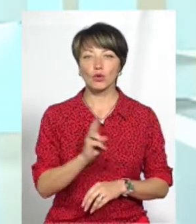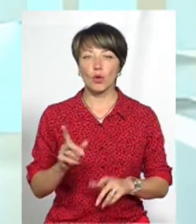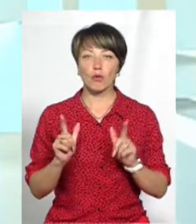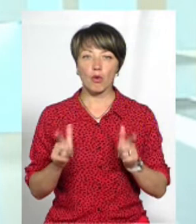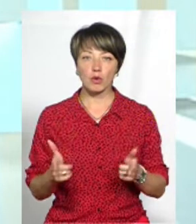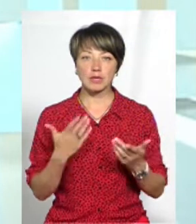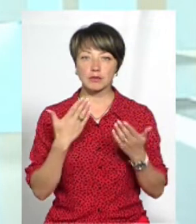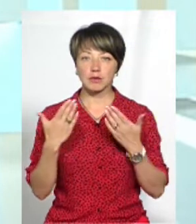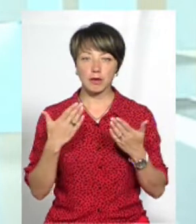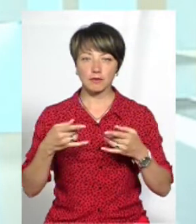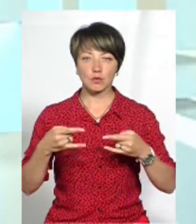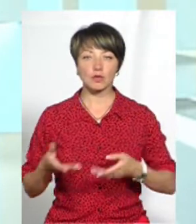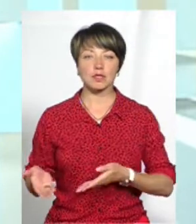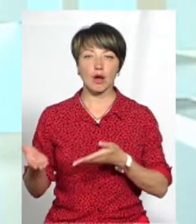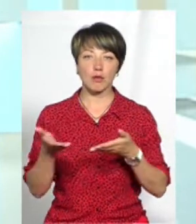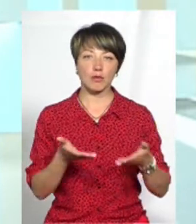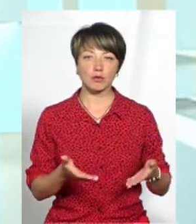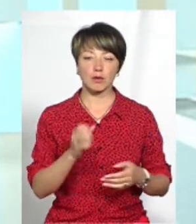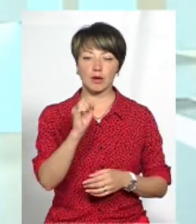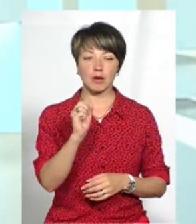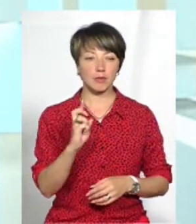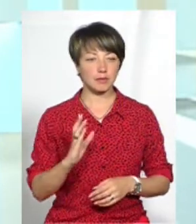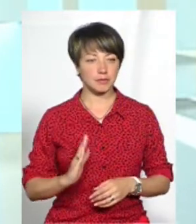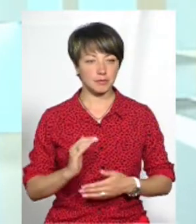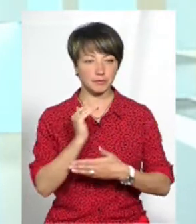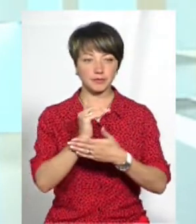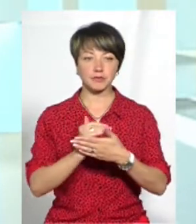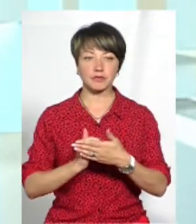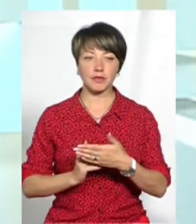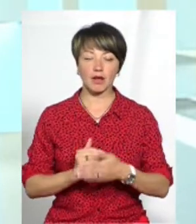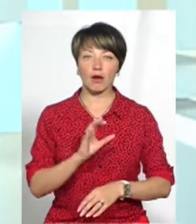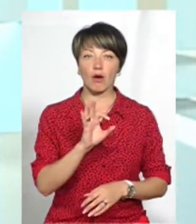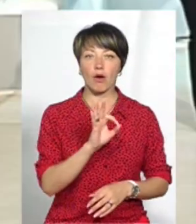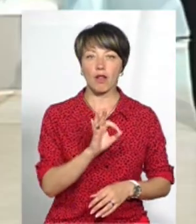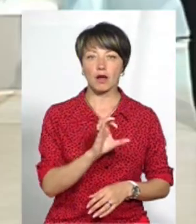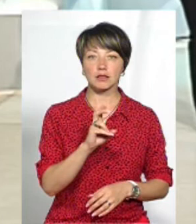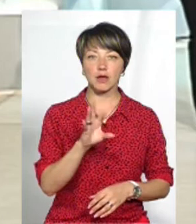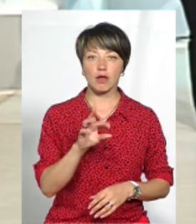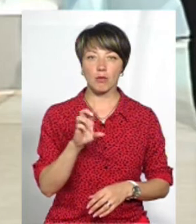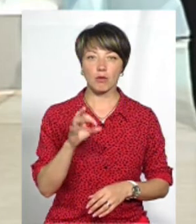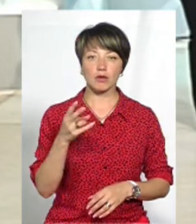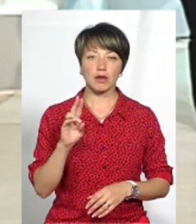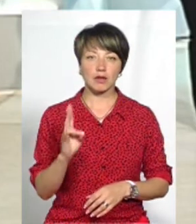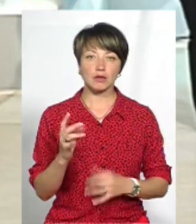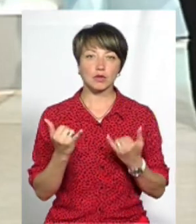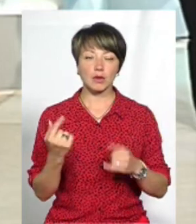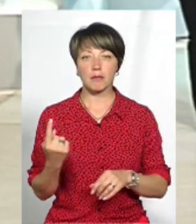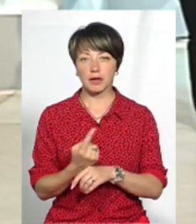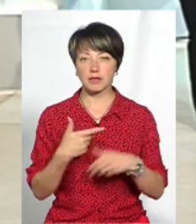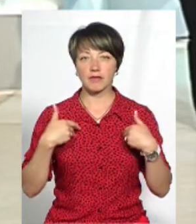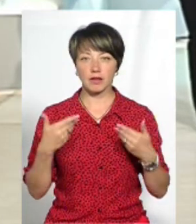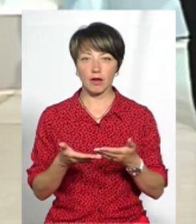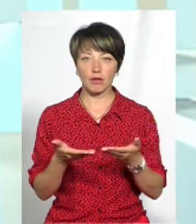погодився на співбесіду, у студію запрошуємо за алфавітним порядком. Олег Слободян сьогодні перший. Вітаю вас, пане Олеж. Доброго